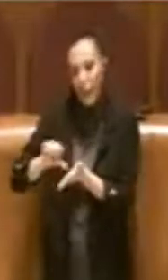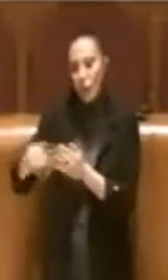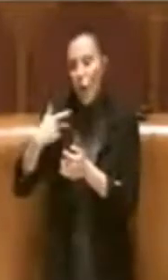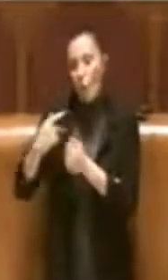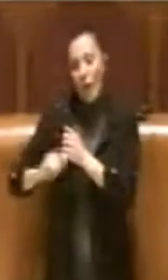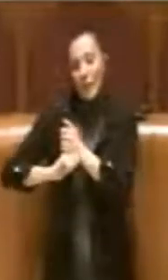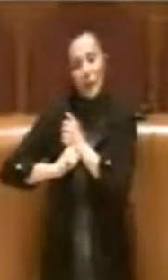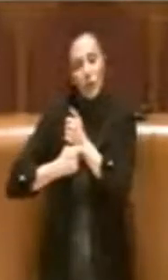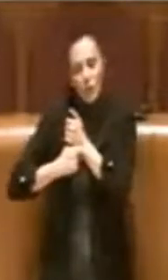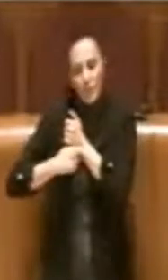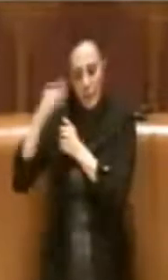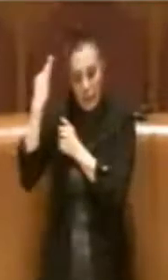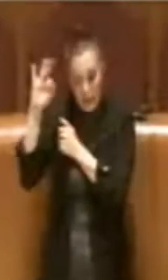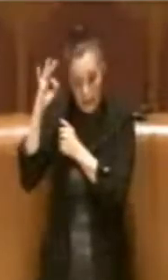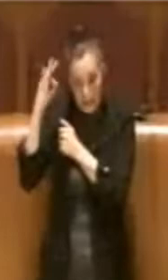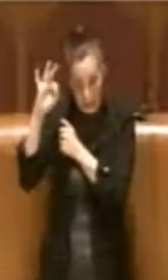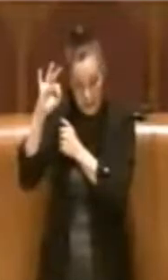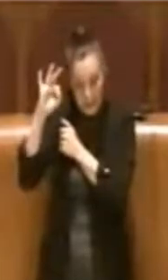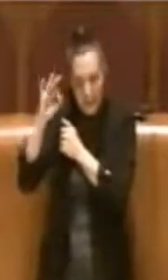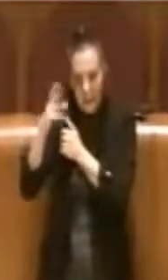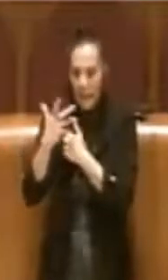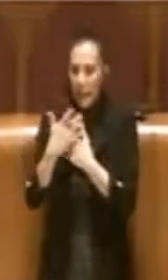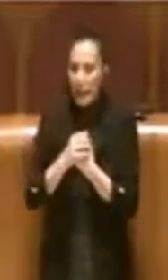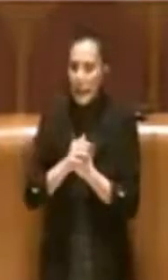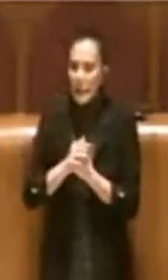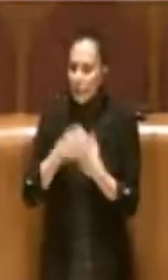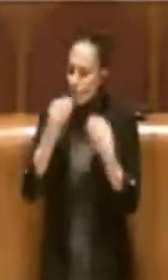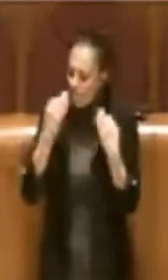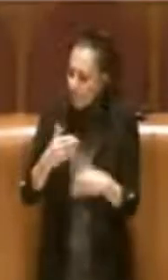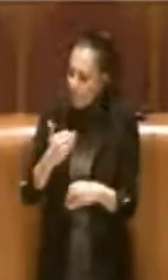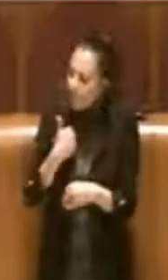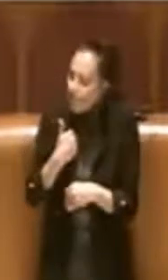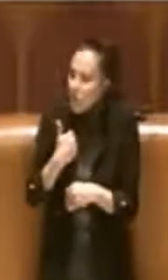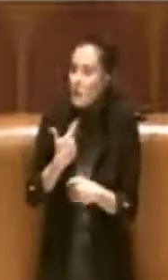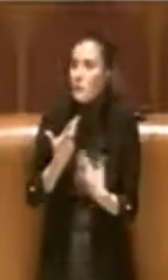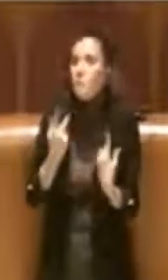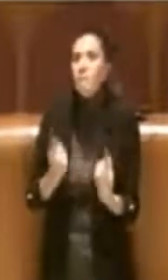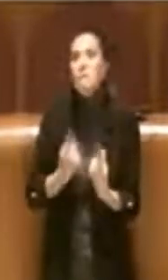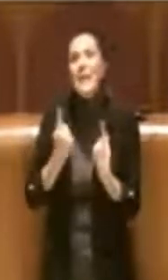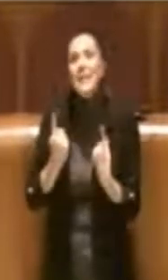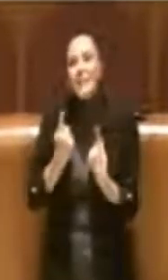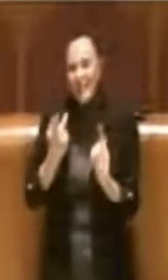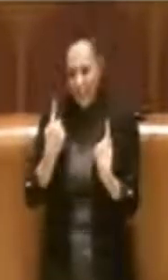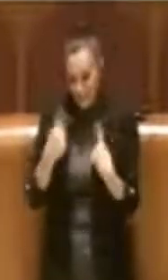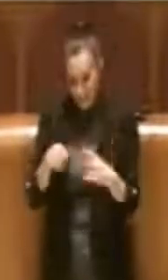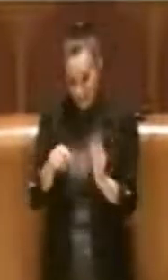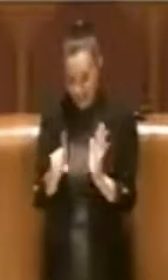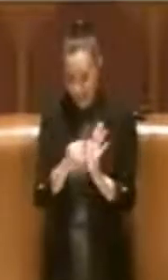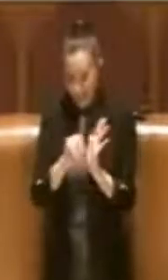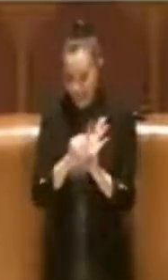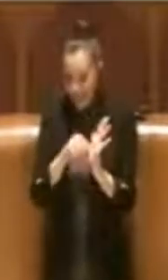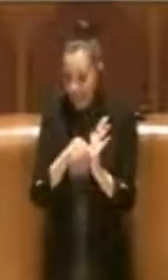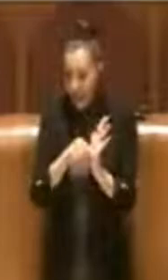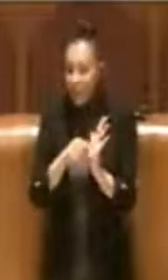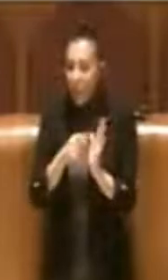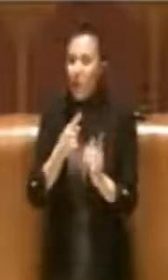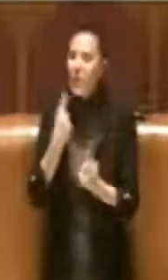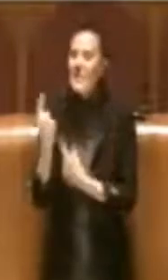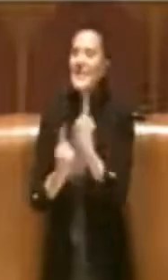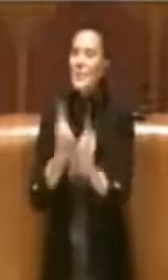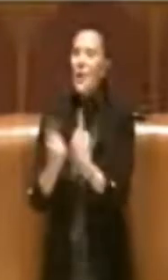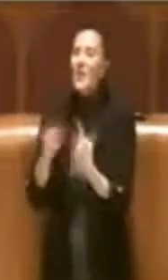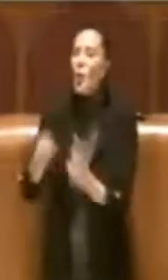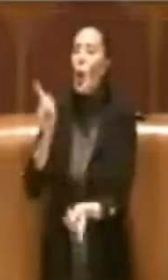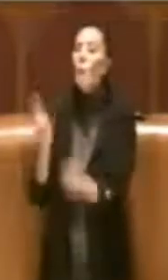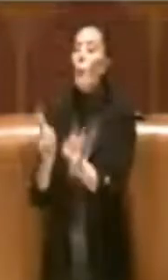disciplina ad hoc, insomma un po' un unicum, quindi sicuramente io mi aspettavo insomma su questa delibera a livello politico, ripeto, non tanto dal punto